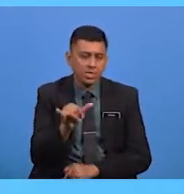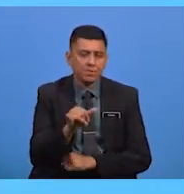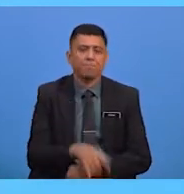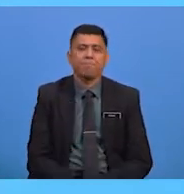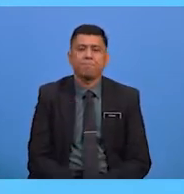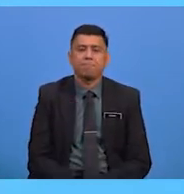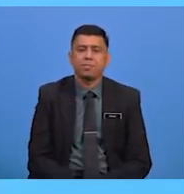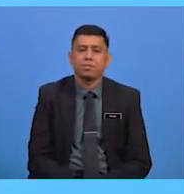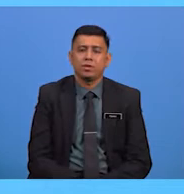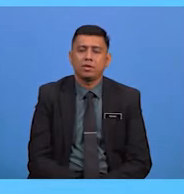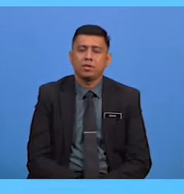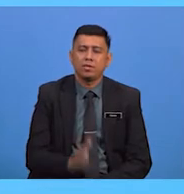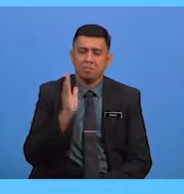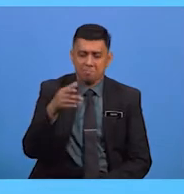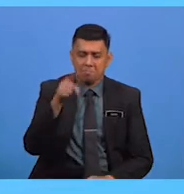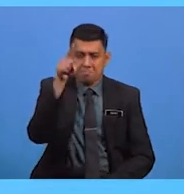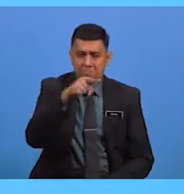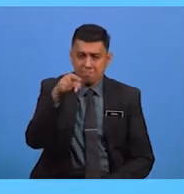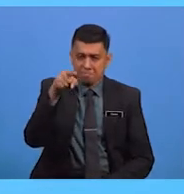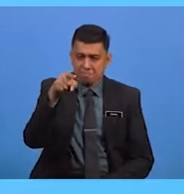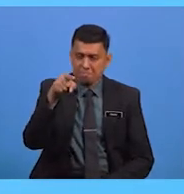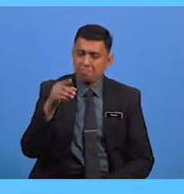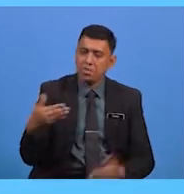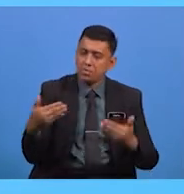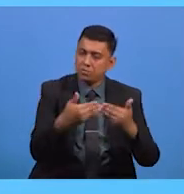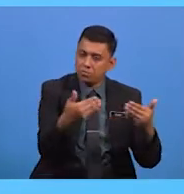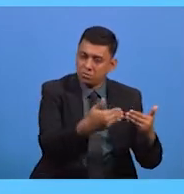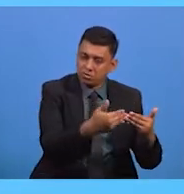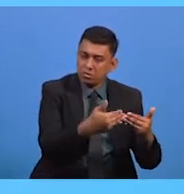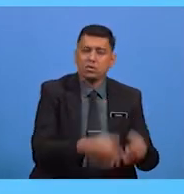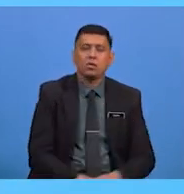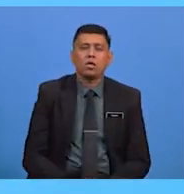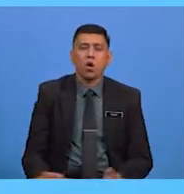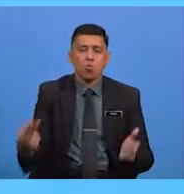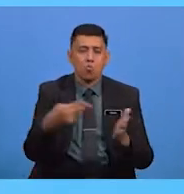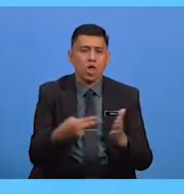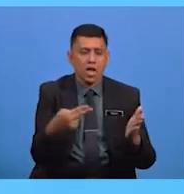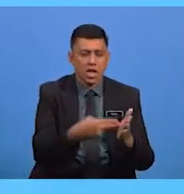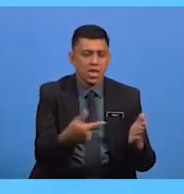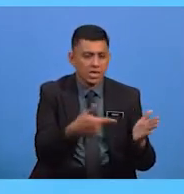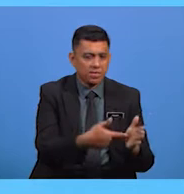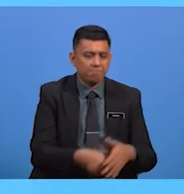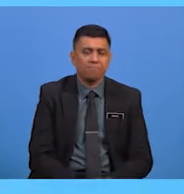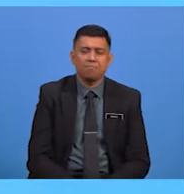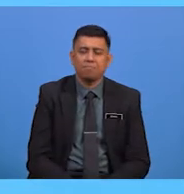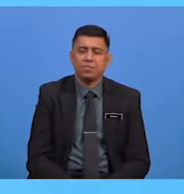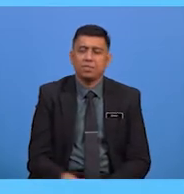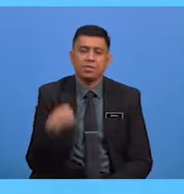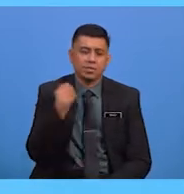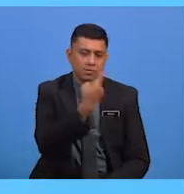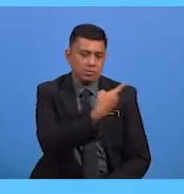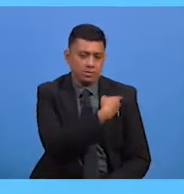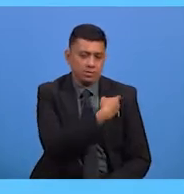ini. Anak panah ini akan disambungkan kepada satu lagi struktur kawalan ulangan seterusnya.